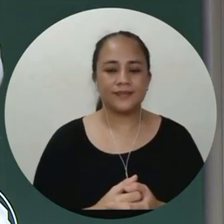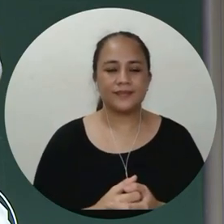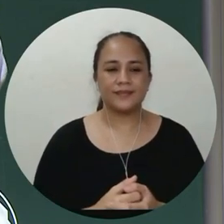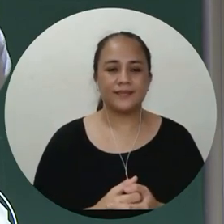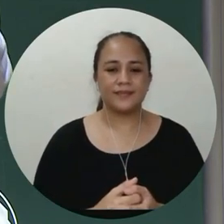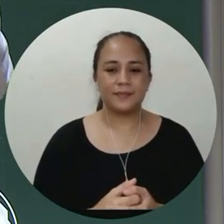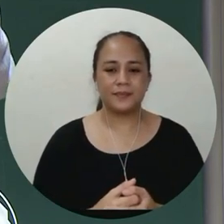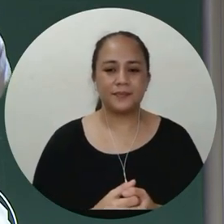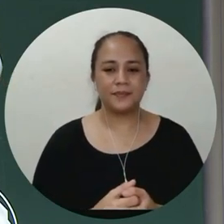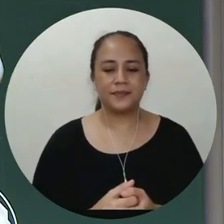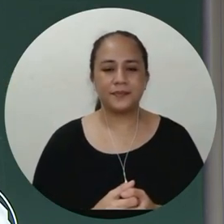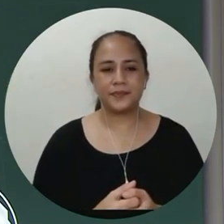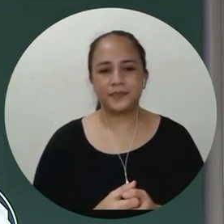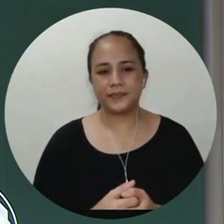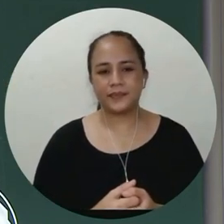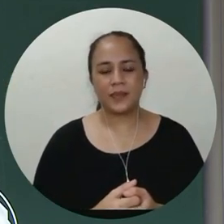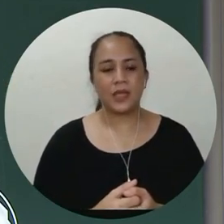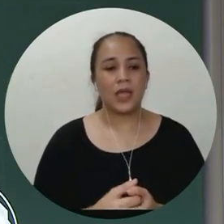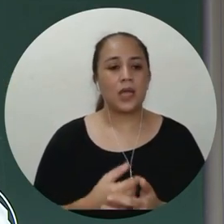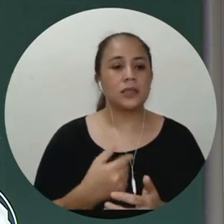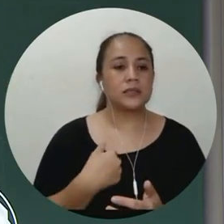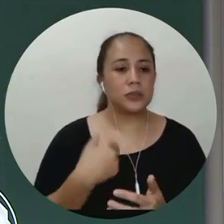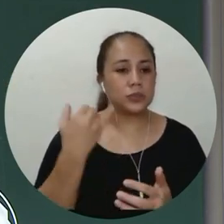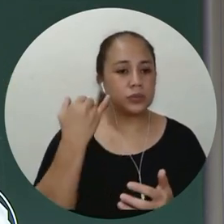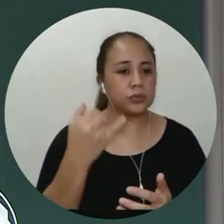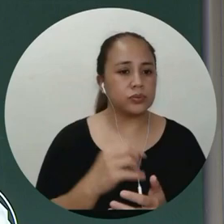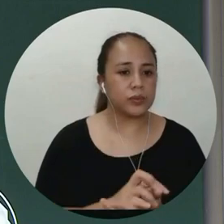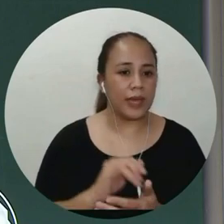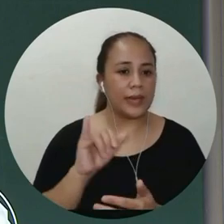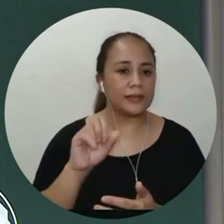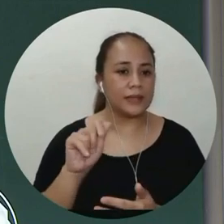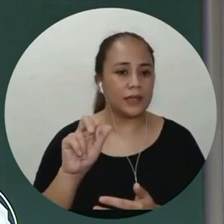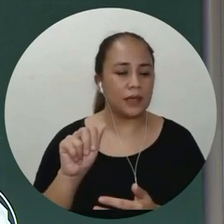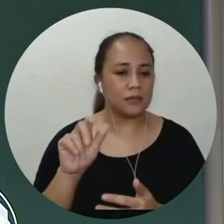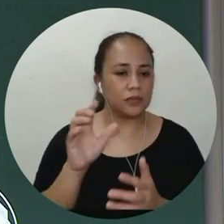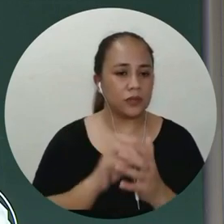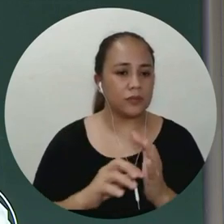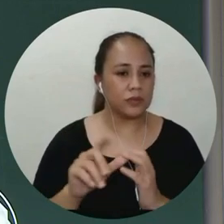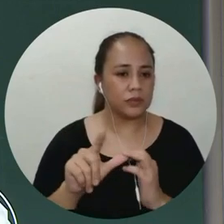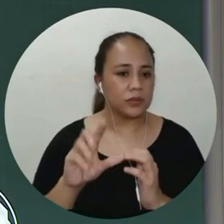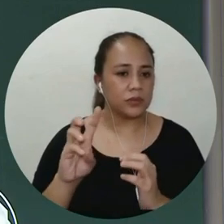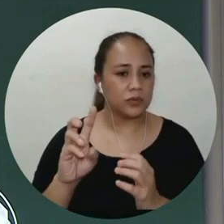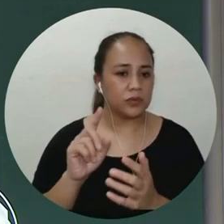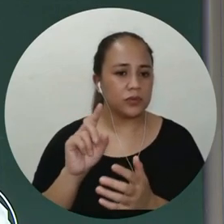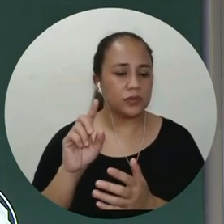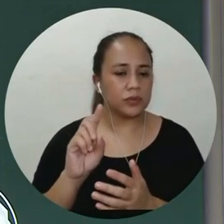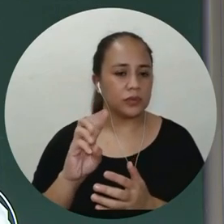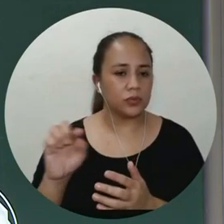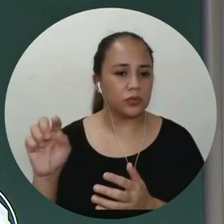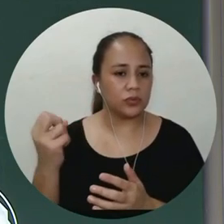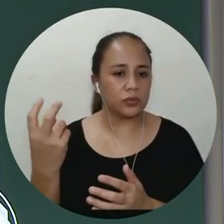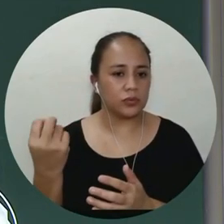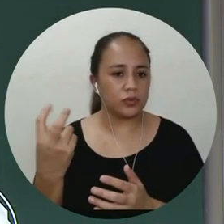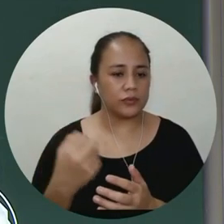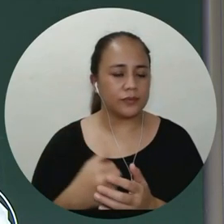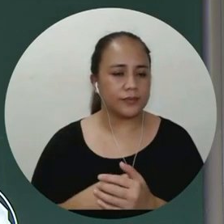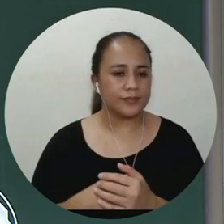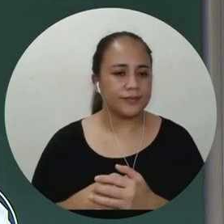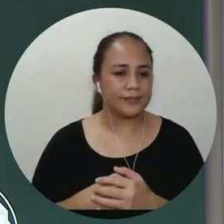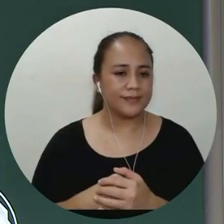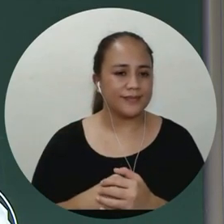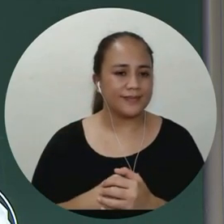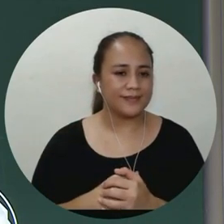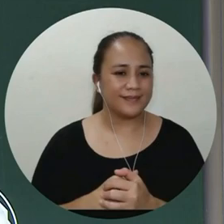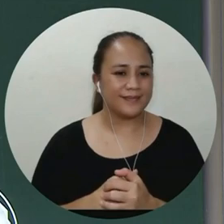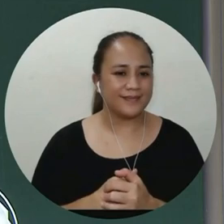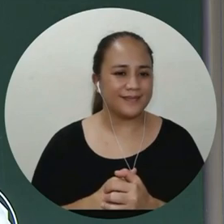6절로 11절입니다. It's Isaiah chapter 62 verses 6 to 12. 파수꾼대로 만민을 위하여 기치를 달라 이렇게